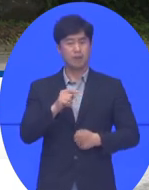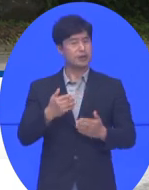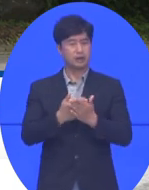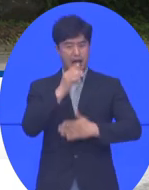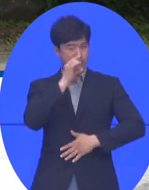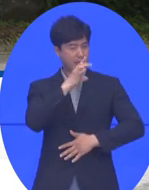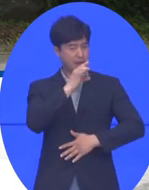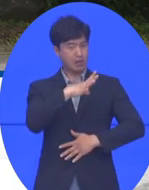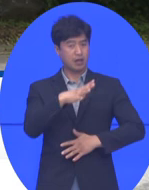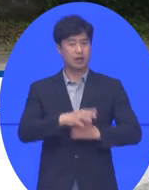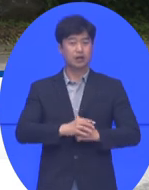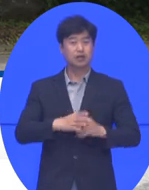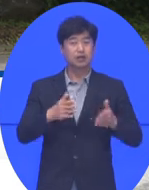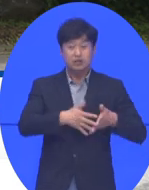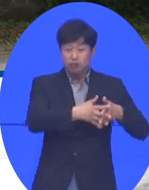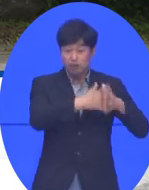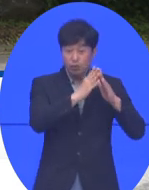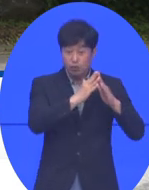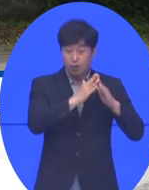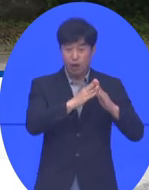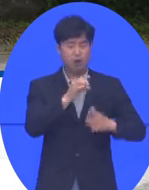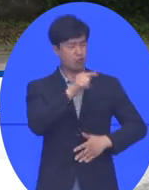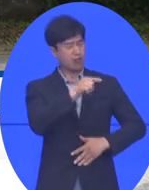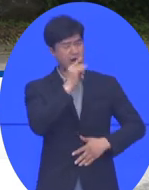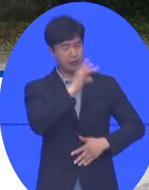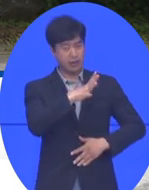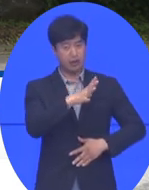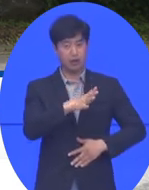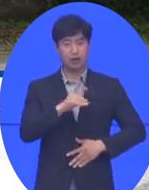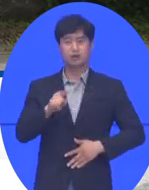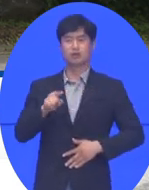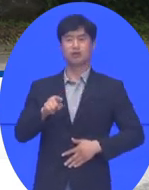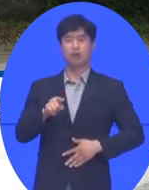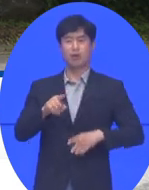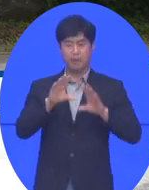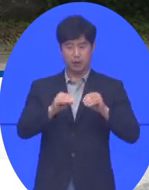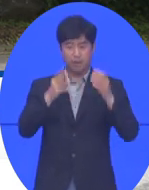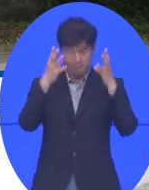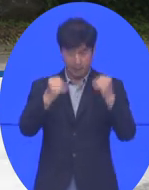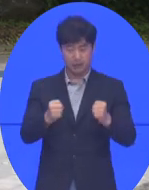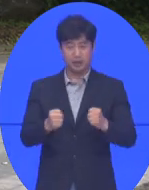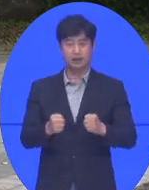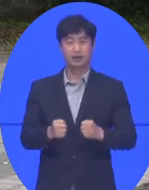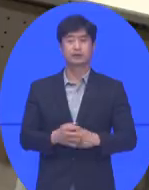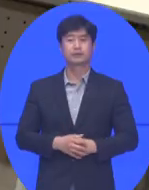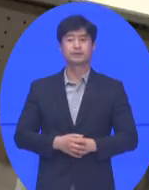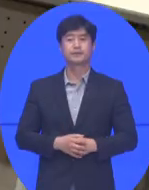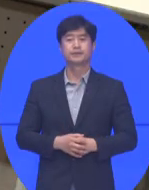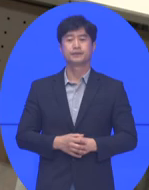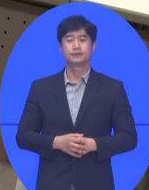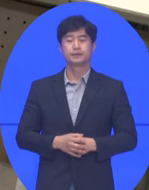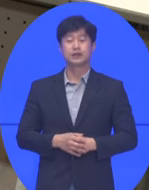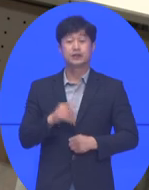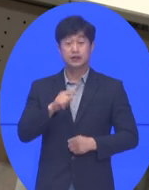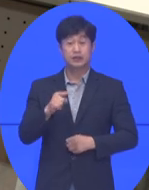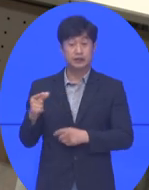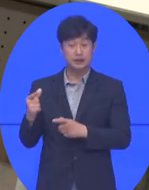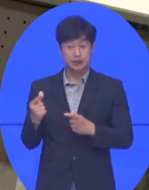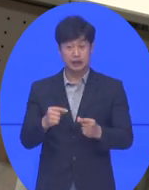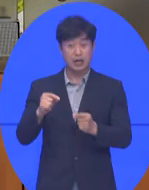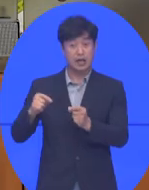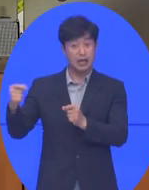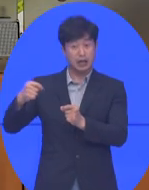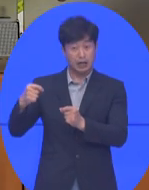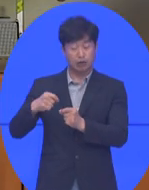개발이 안 된다. 뭐 집을 짓는데 여기는 안 됩니다. 이런 거 제약 조건이 상당히 많았더랬어요. 이 같은 상황은 이웃에